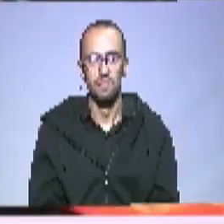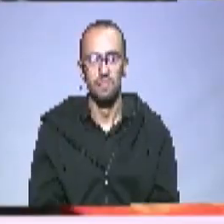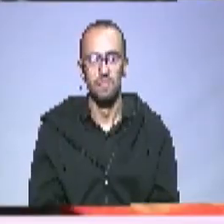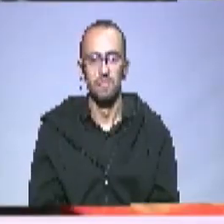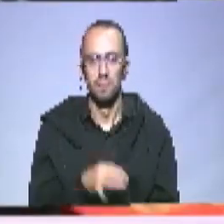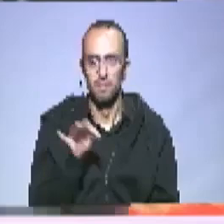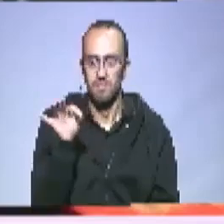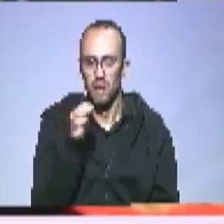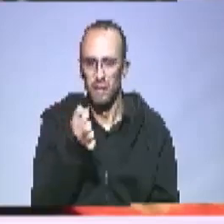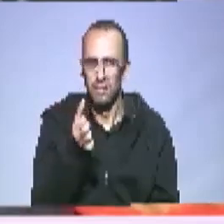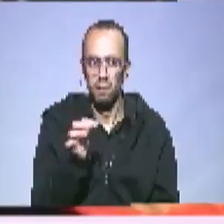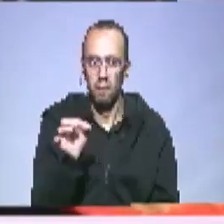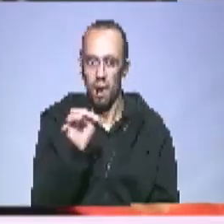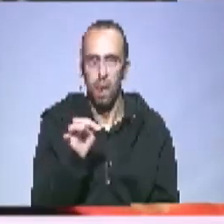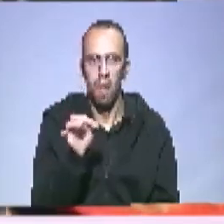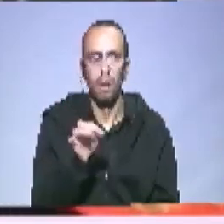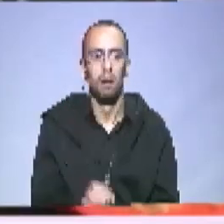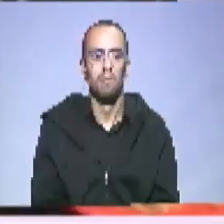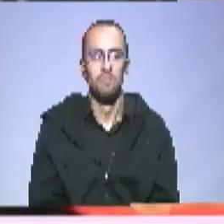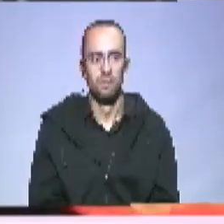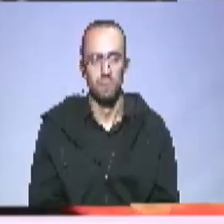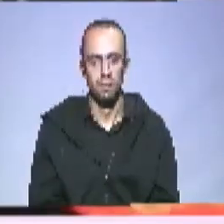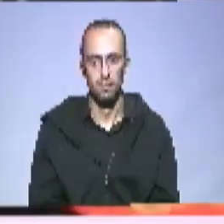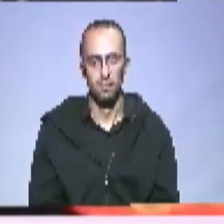عايز شويه ملح صغيرين.